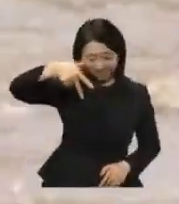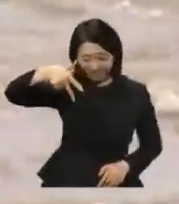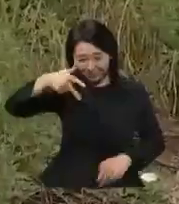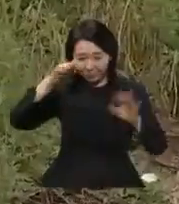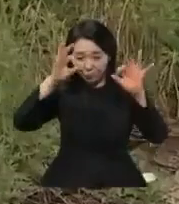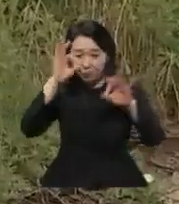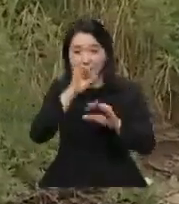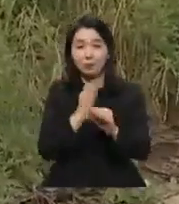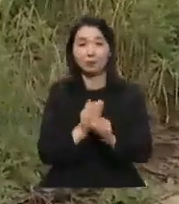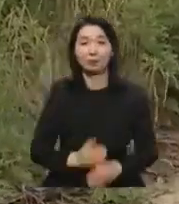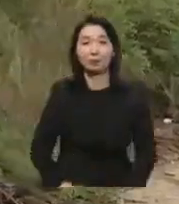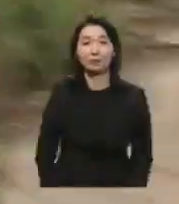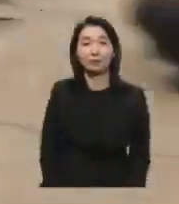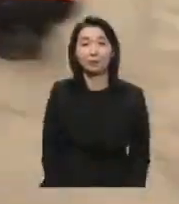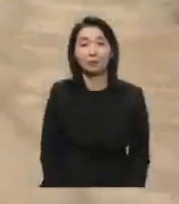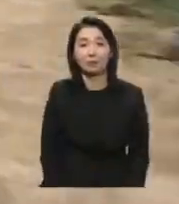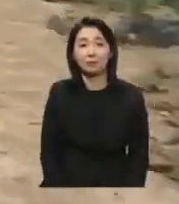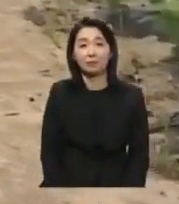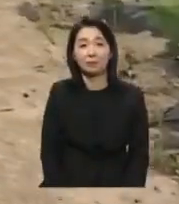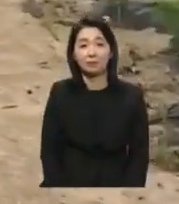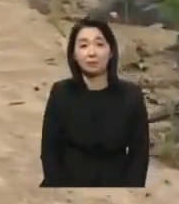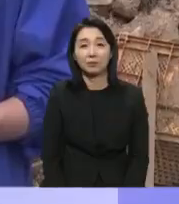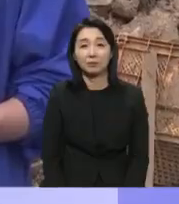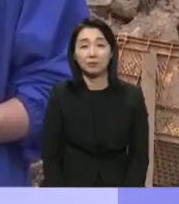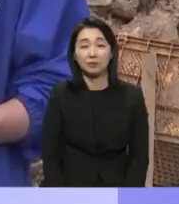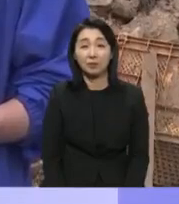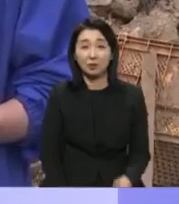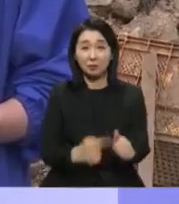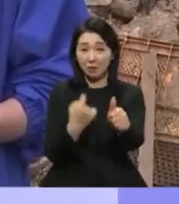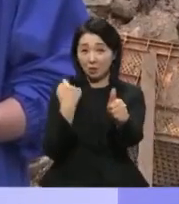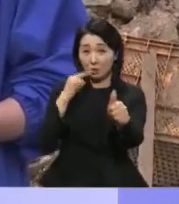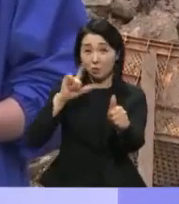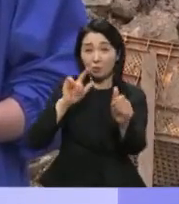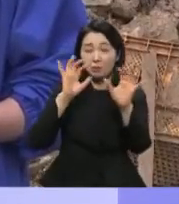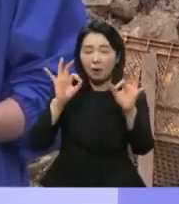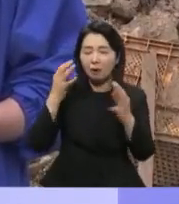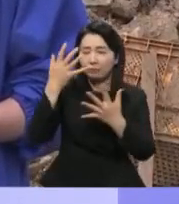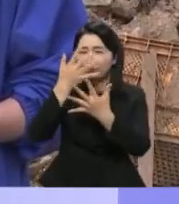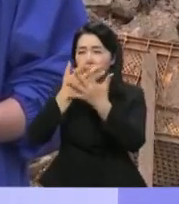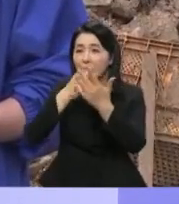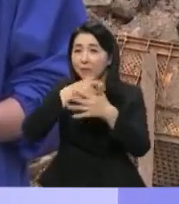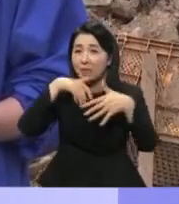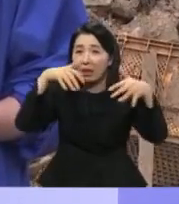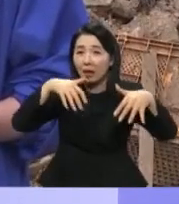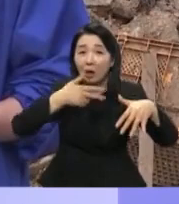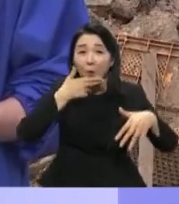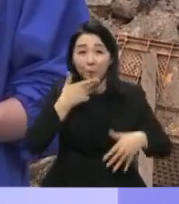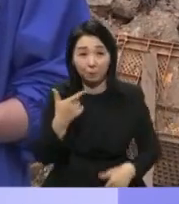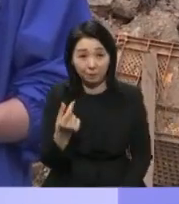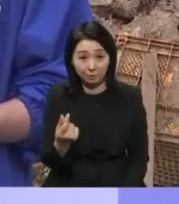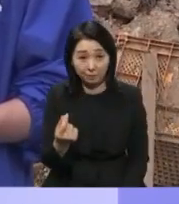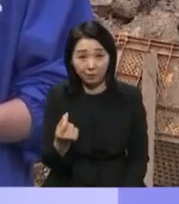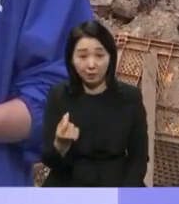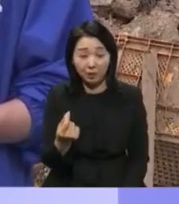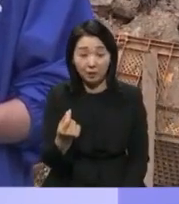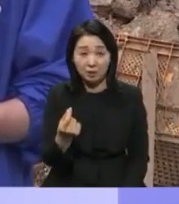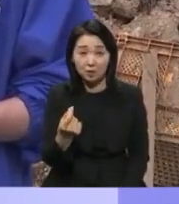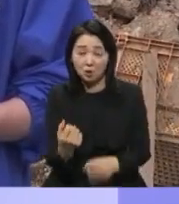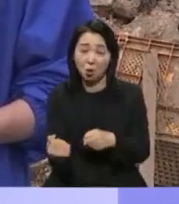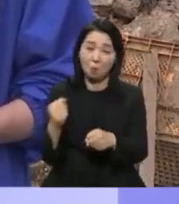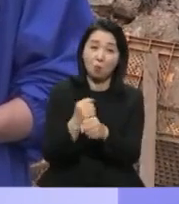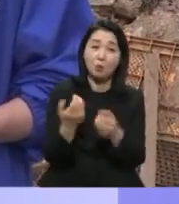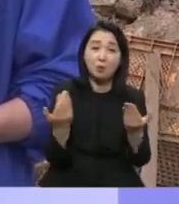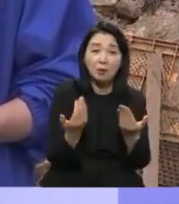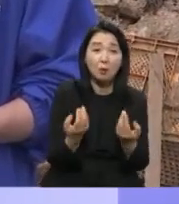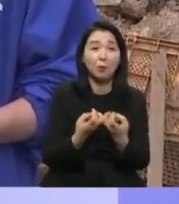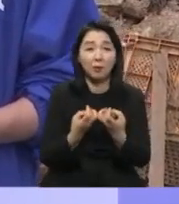찾기도 했습니다 네 지금 윤기자 뒤를 보면 흐리긴 해도 비는 오지 않고 있는 것 같은데요 복구 작업은 어떻게